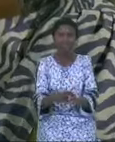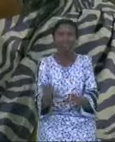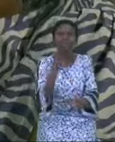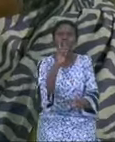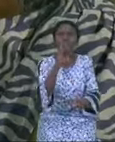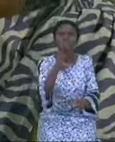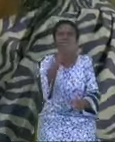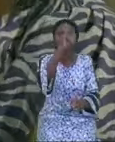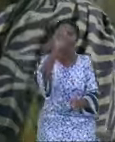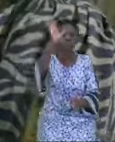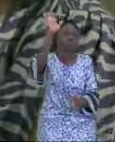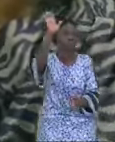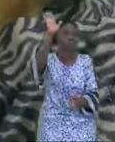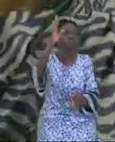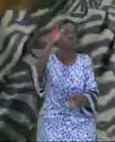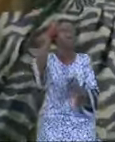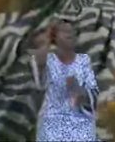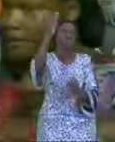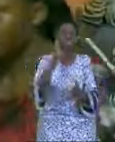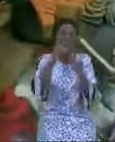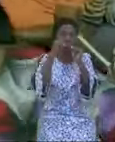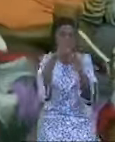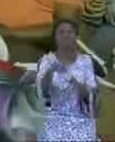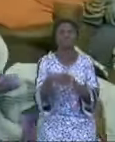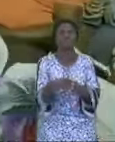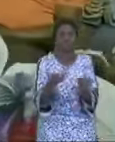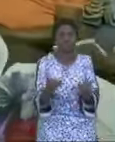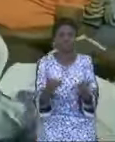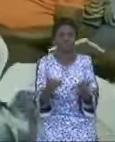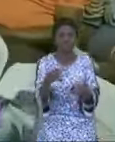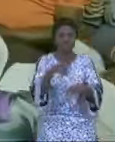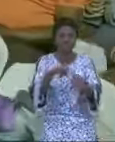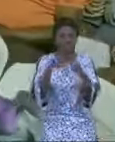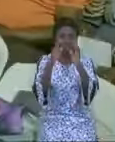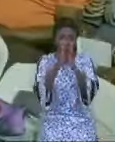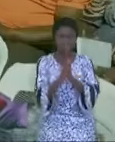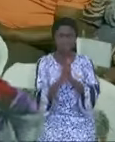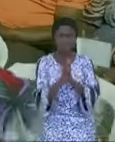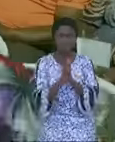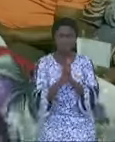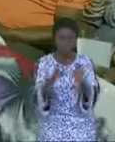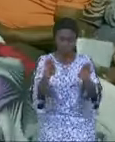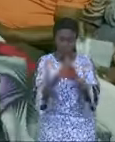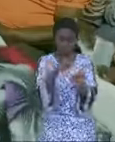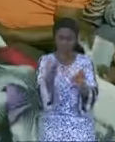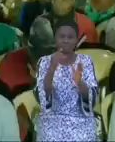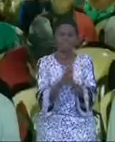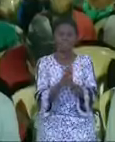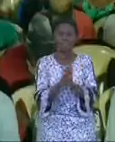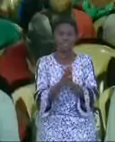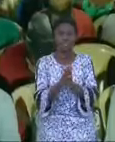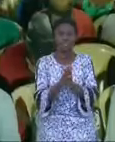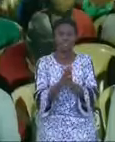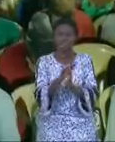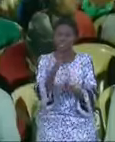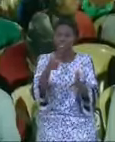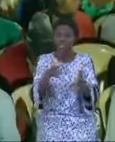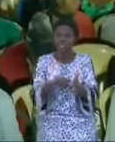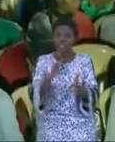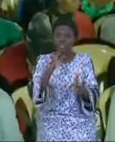es-tu que Dieu te bénisse la tête baissée la tête baissée les yeux fermés voici ton